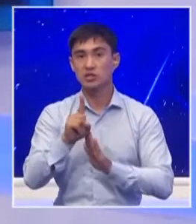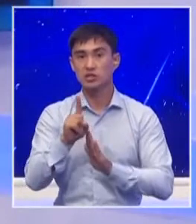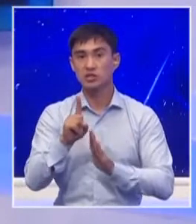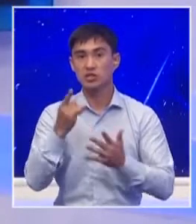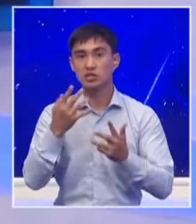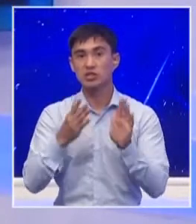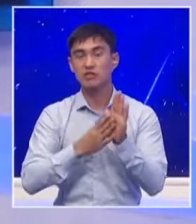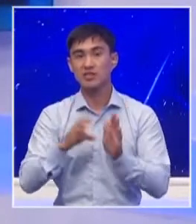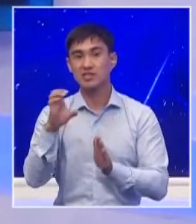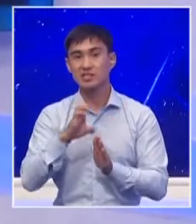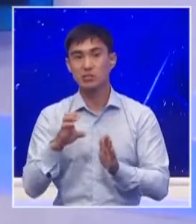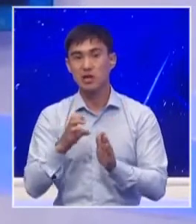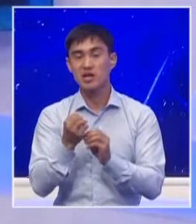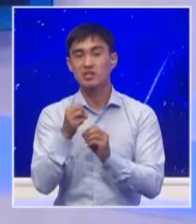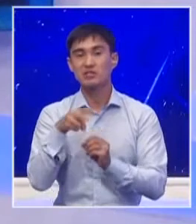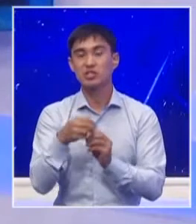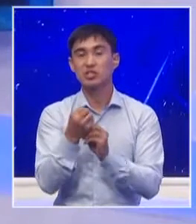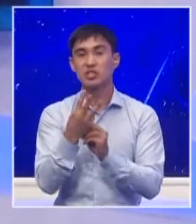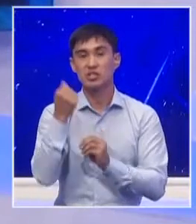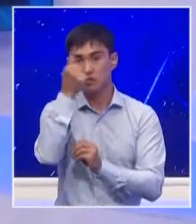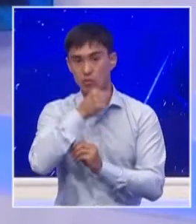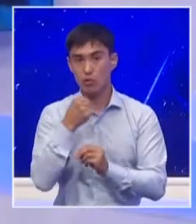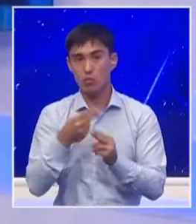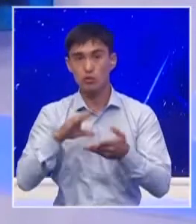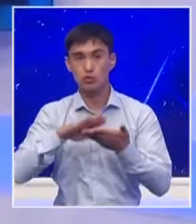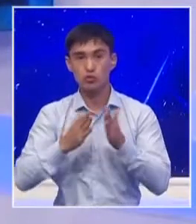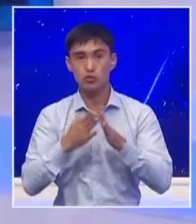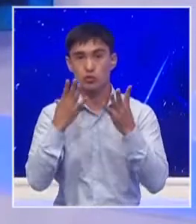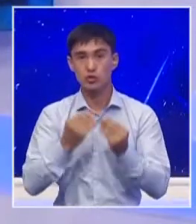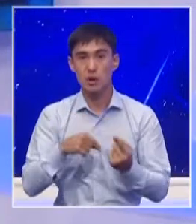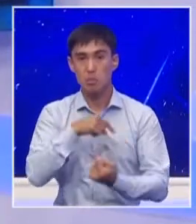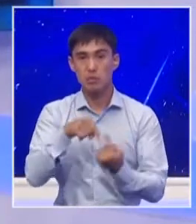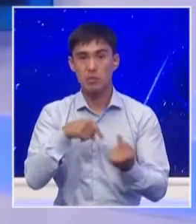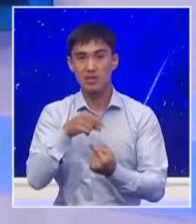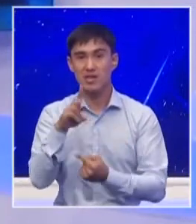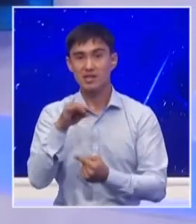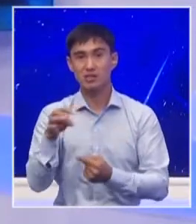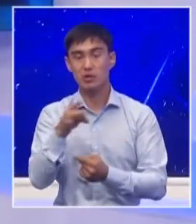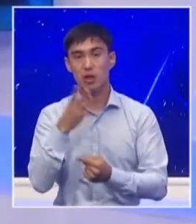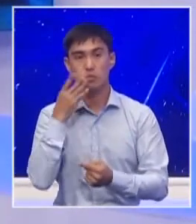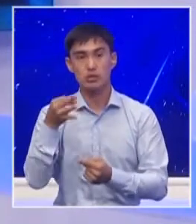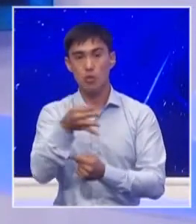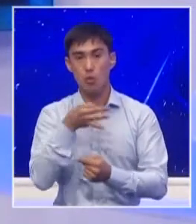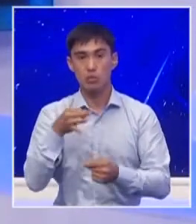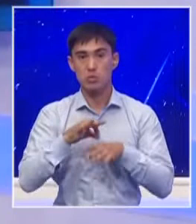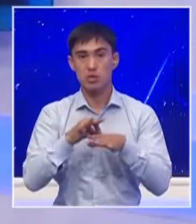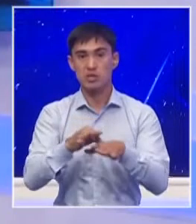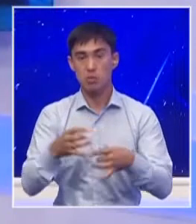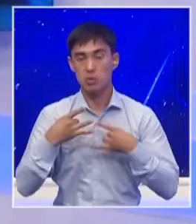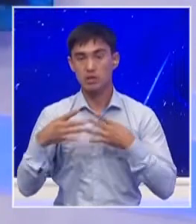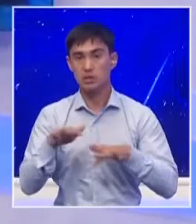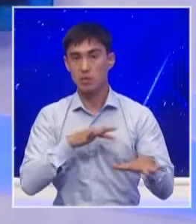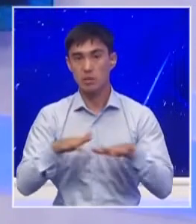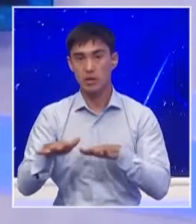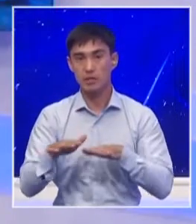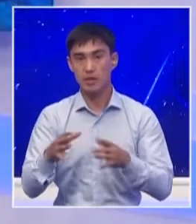с 9 сентября 2013 года по случаю дня предпринимателя и в гигантском районе алматинской области прошли праздничные мероприятия